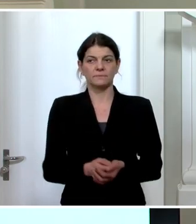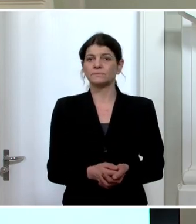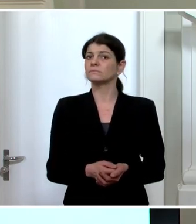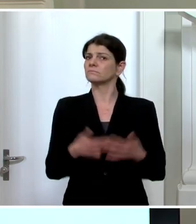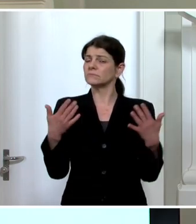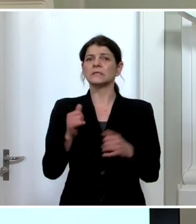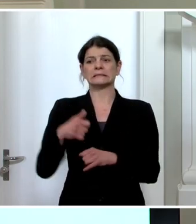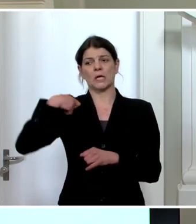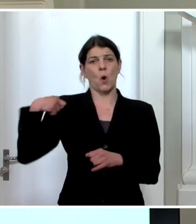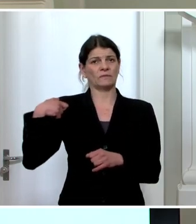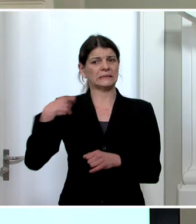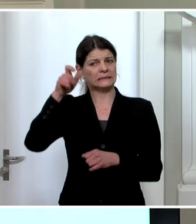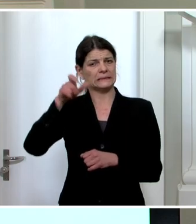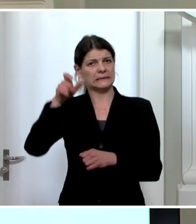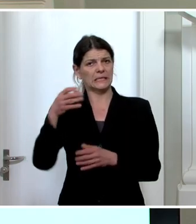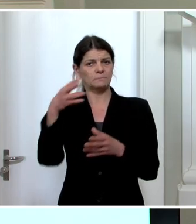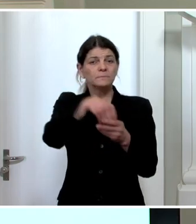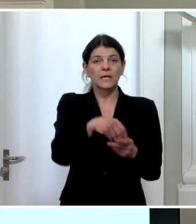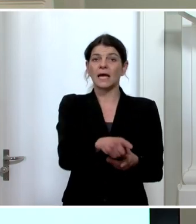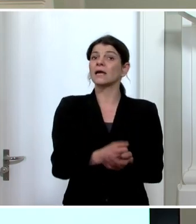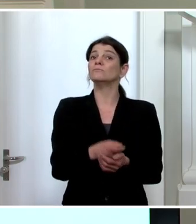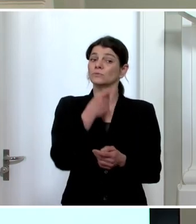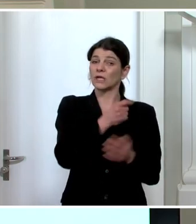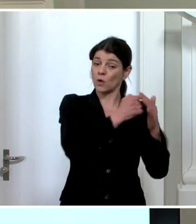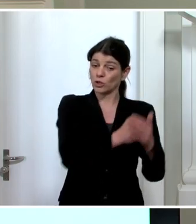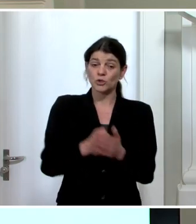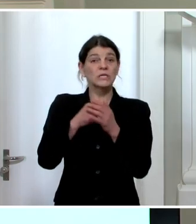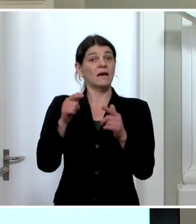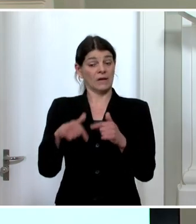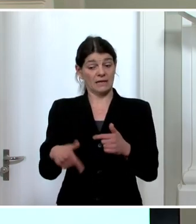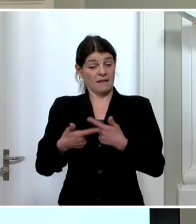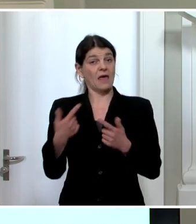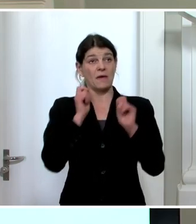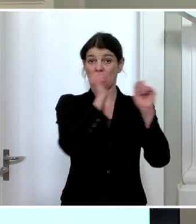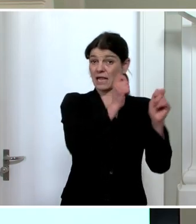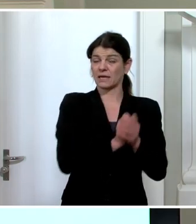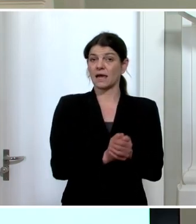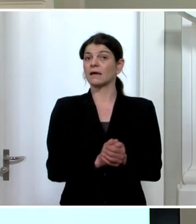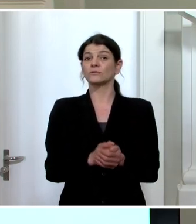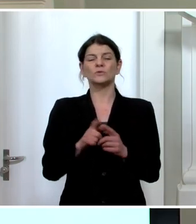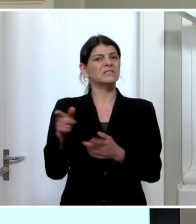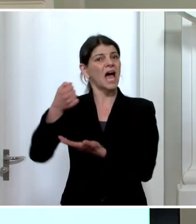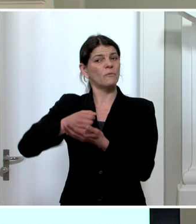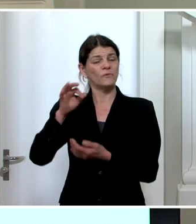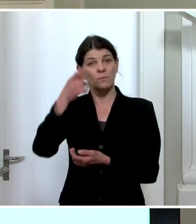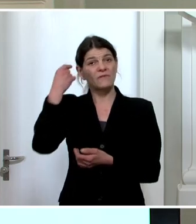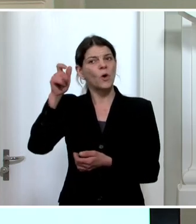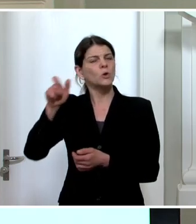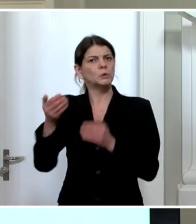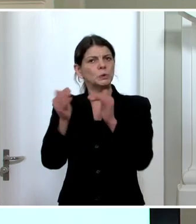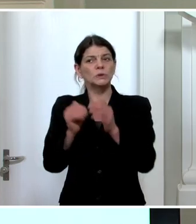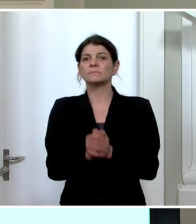aus Offizieren zusammen und unterstützt auf Antrag des Landes und des Amt für Bevölkerungsschutzes bei